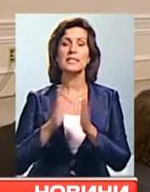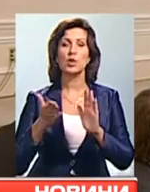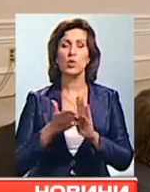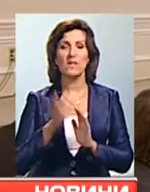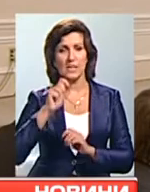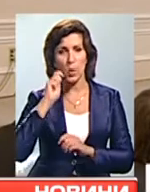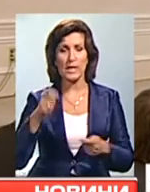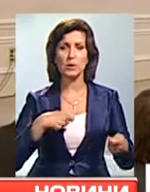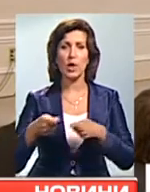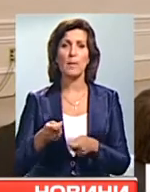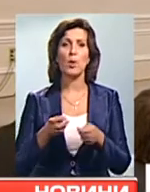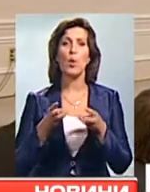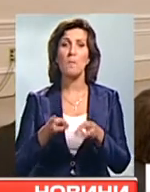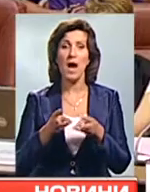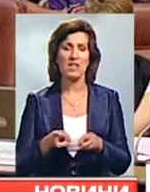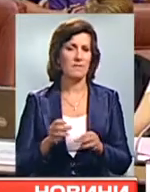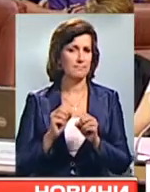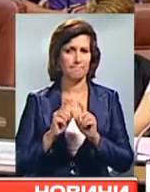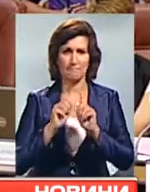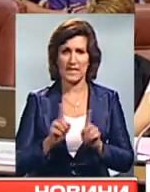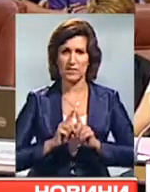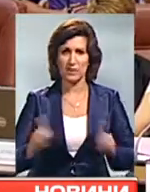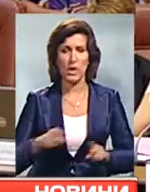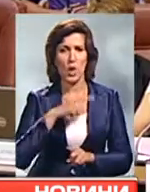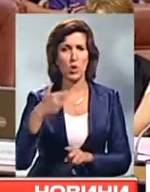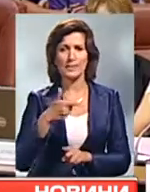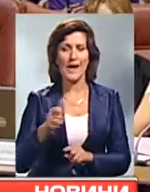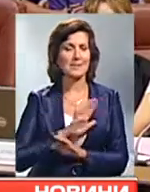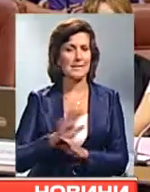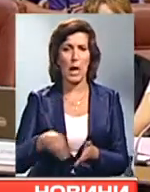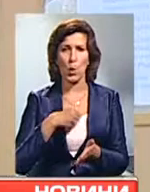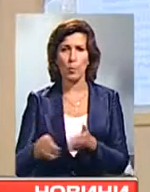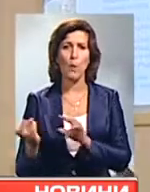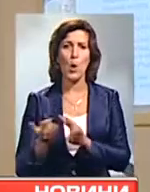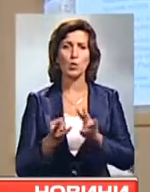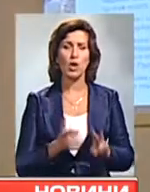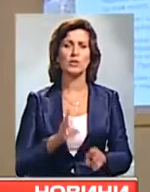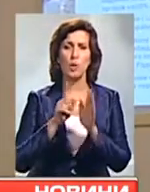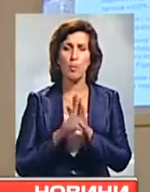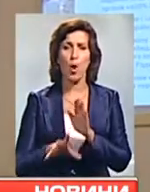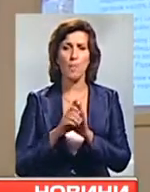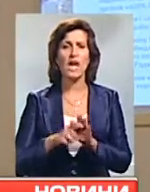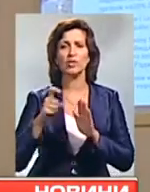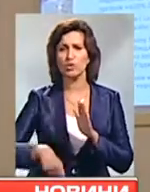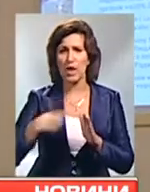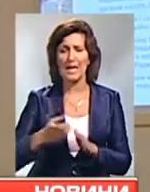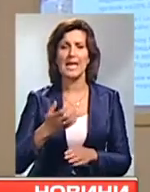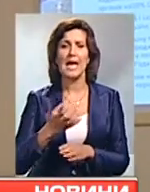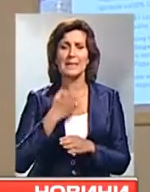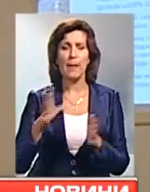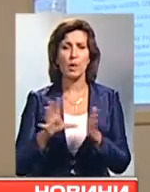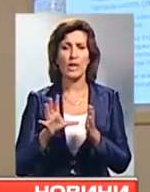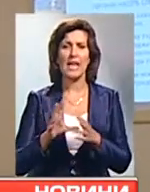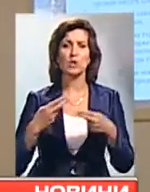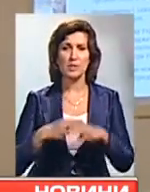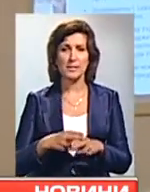Ситуація на українському ринку палива надзвичайна. Російський газ не купуємо. Терористи бомблять шахти, теплоелектростанції, каже